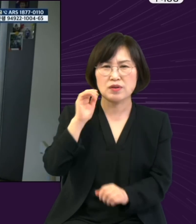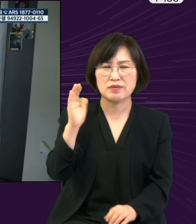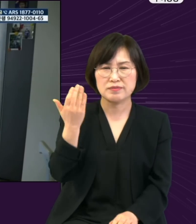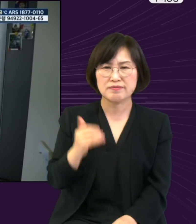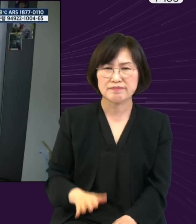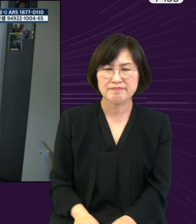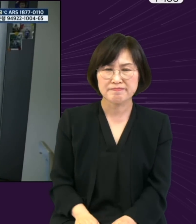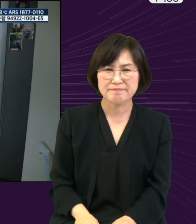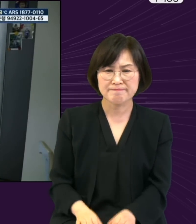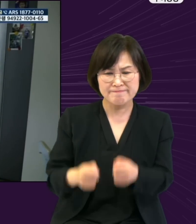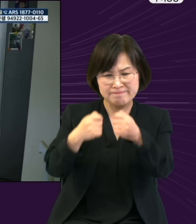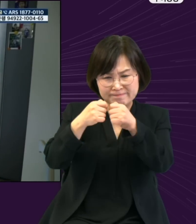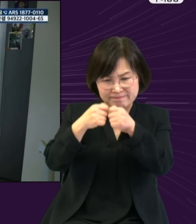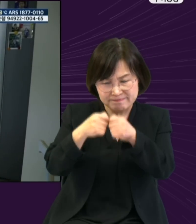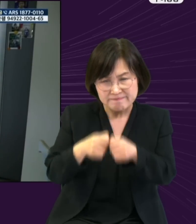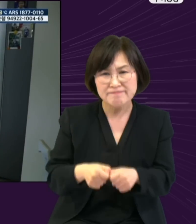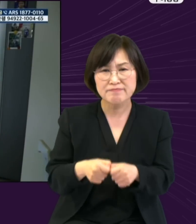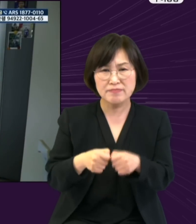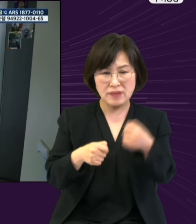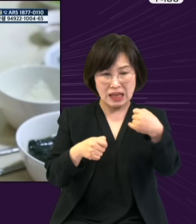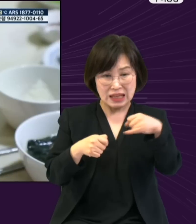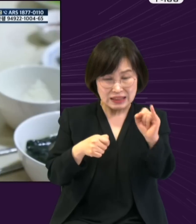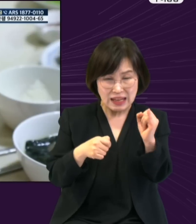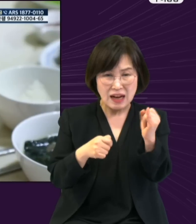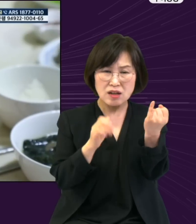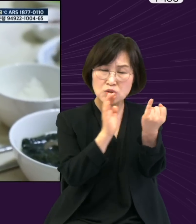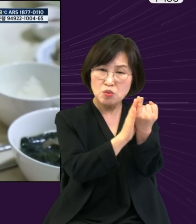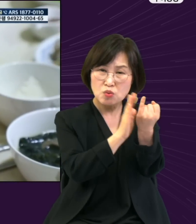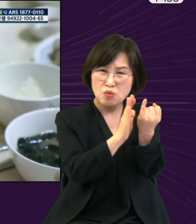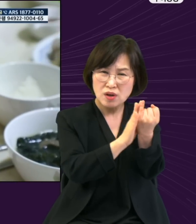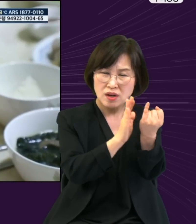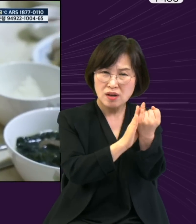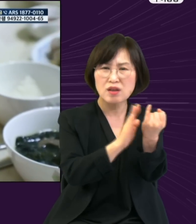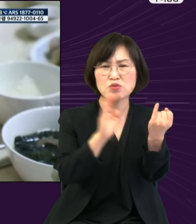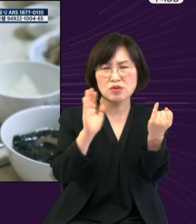하나부터 10까지 엄마의 도움이 필요한 아이.